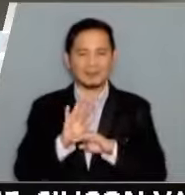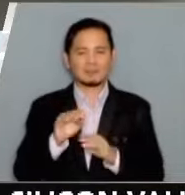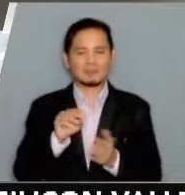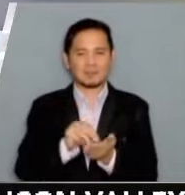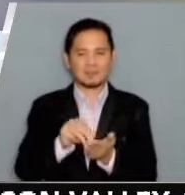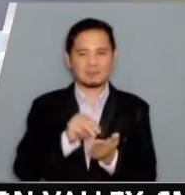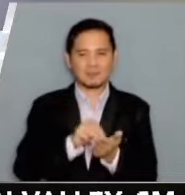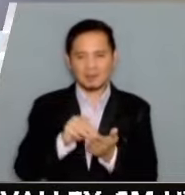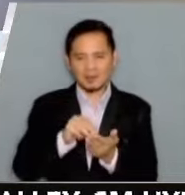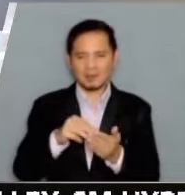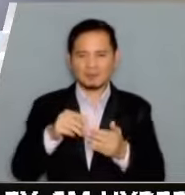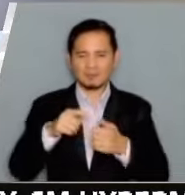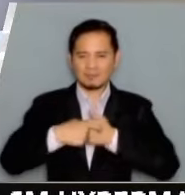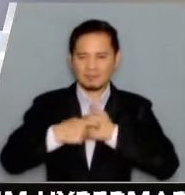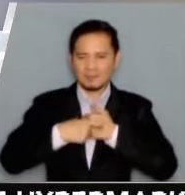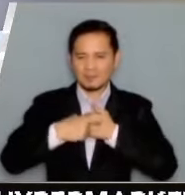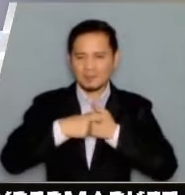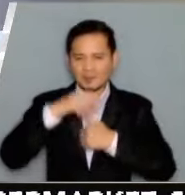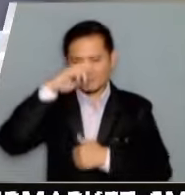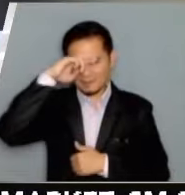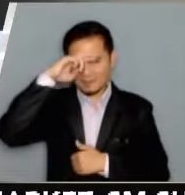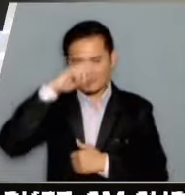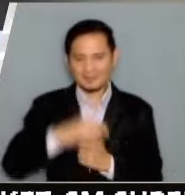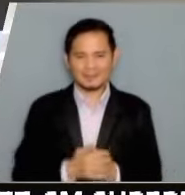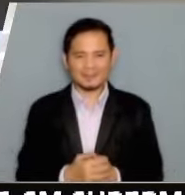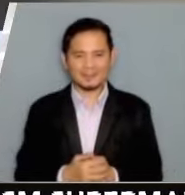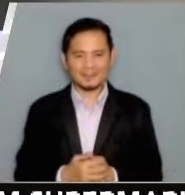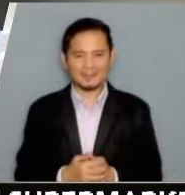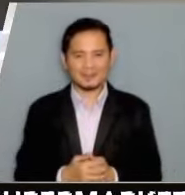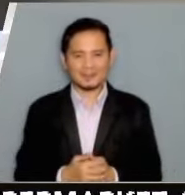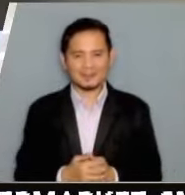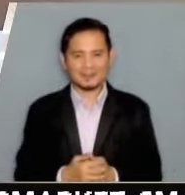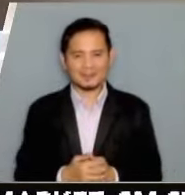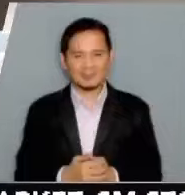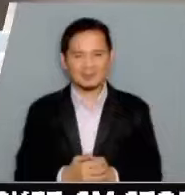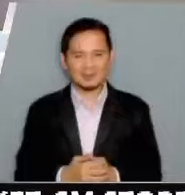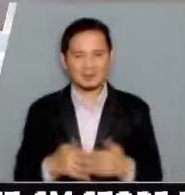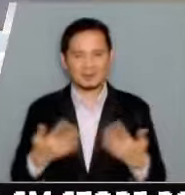views. Ralph, pahingi naman ng highlight play dyan dahil kayo ay...